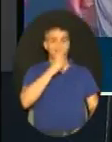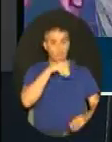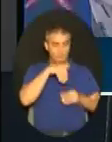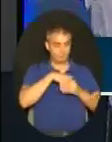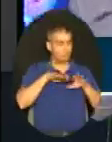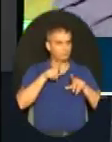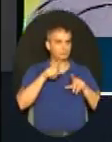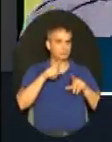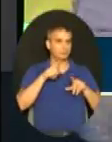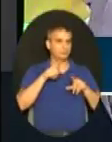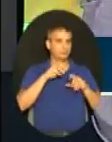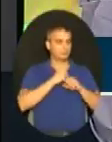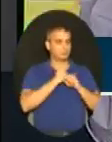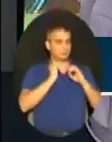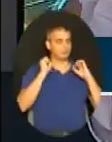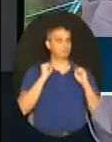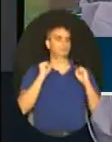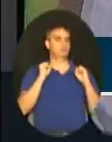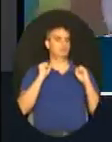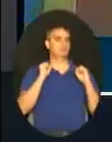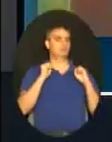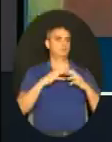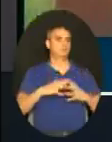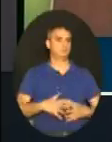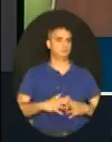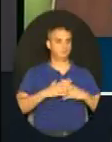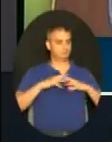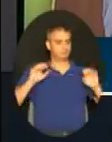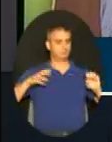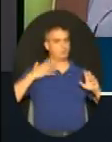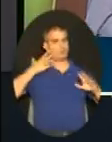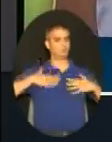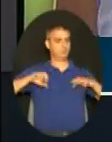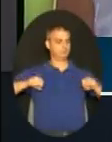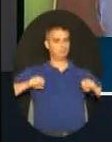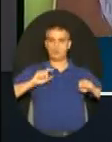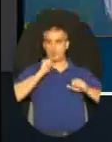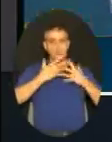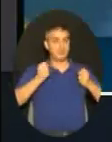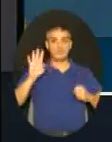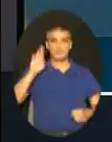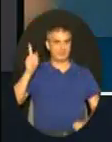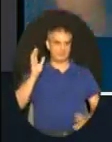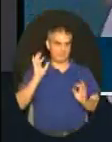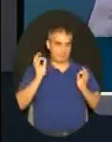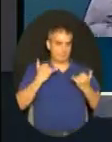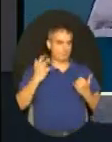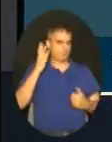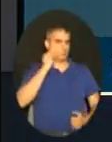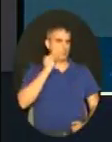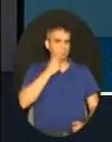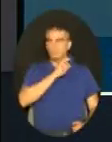נמצא בממשלה, הוא גורם מייצב. משילות, ליברמן רוצה משילות, אז לא לפרק. במיוחד עכשיו, שהוא מאוד